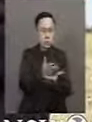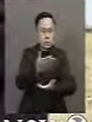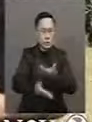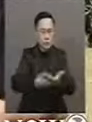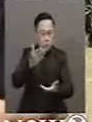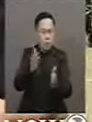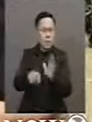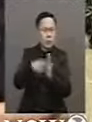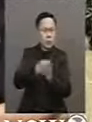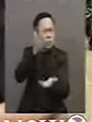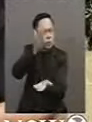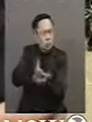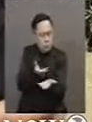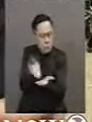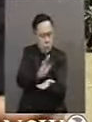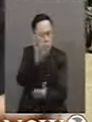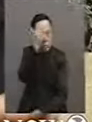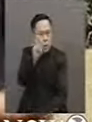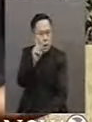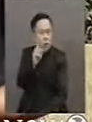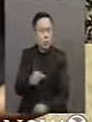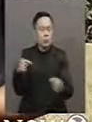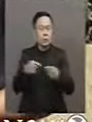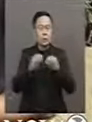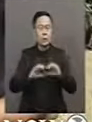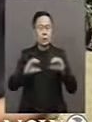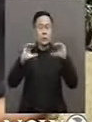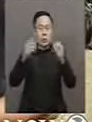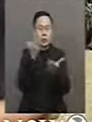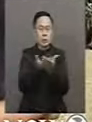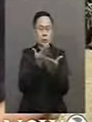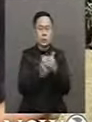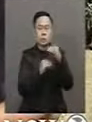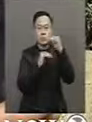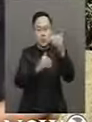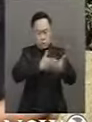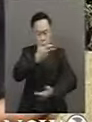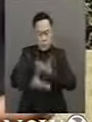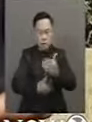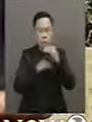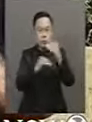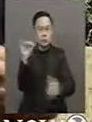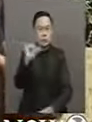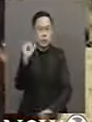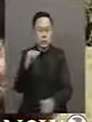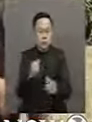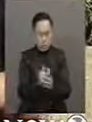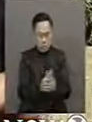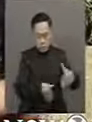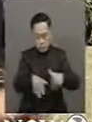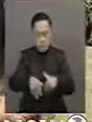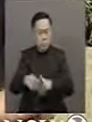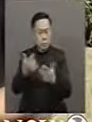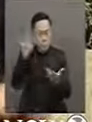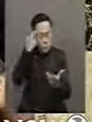ซื้อก่อนเหตุผลที่เอกชนเขาไม่ซื้อเพราะว่าส่วนกลางไม่ได้กำหนดราคากลางในการรับซื้อข้าวลงไปในระดับท้อง